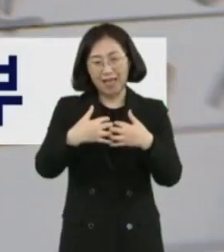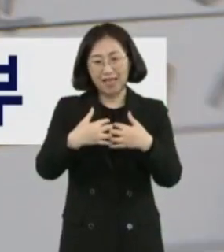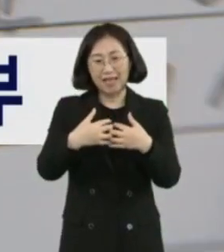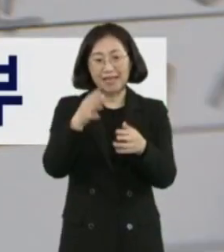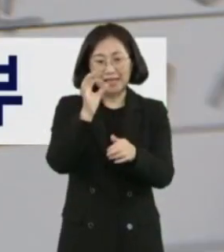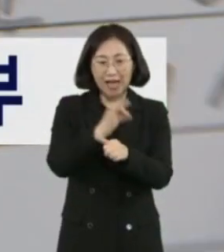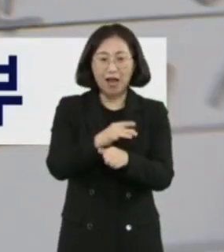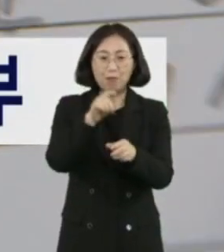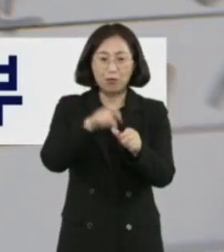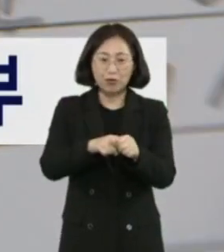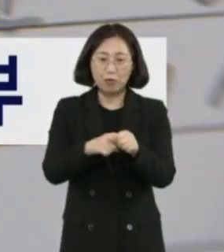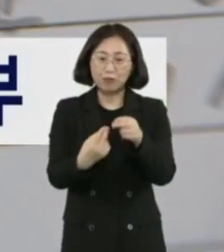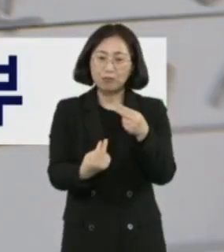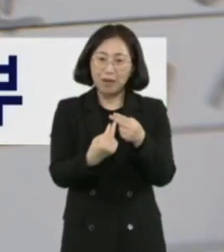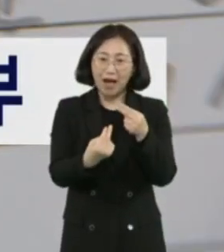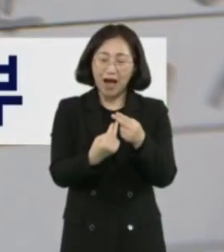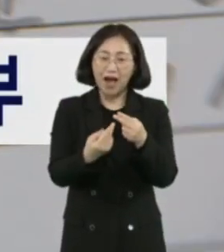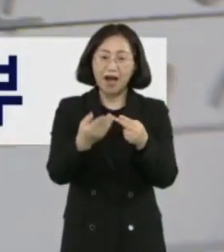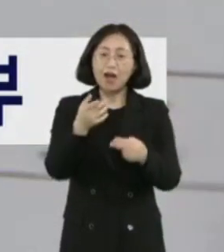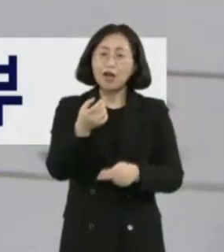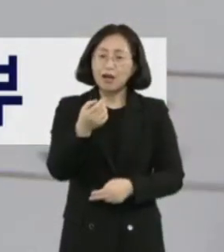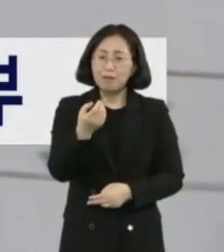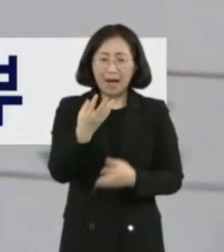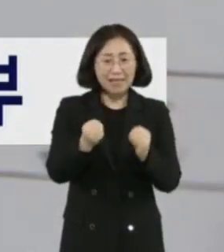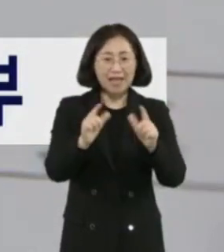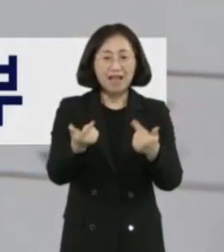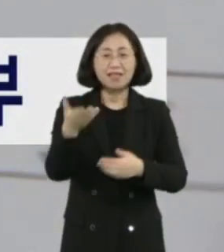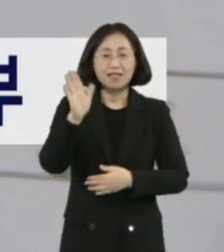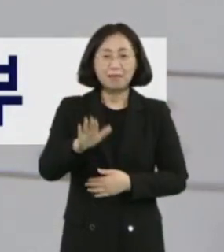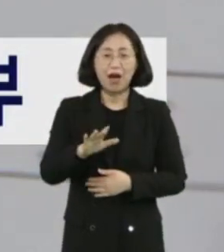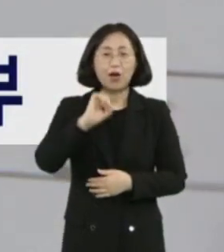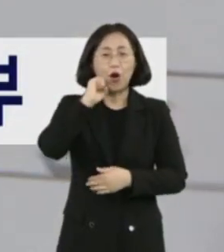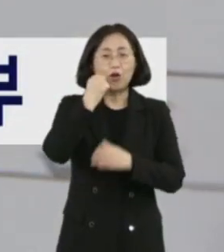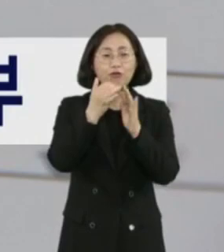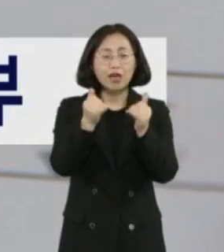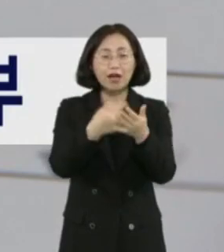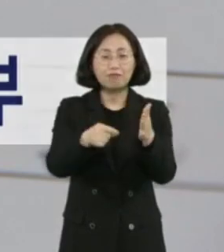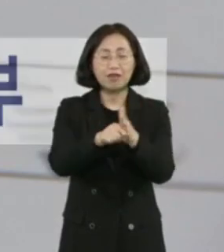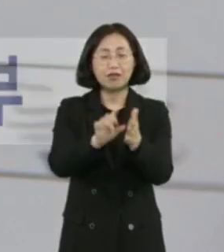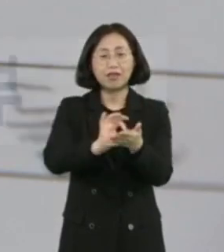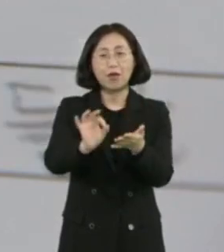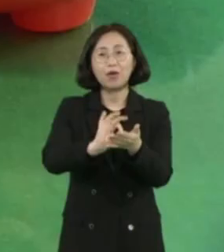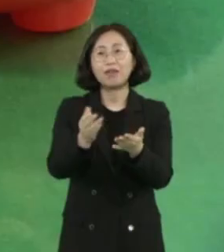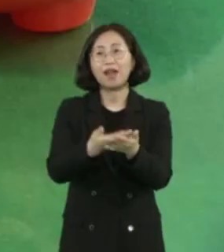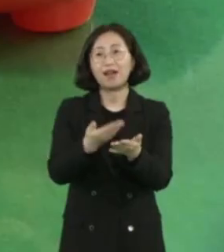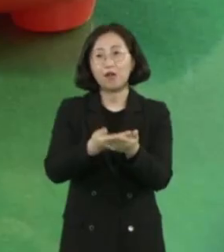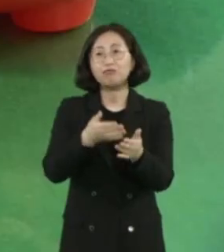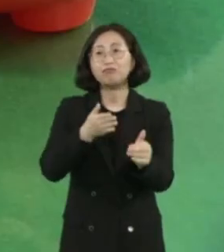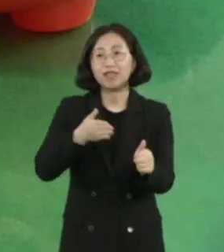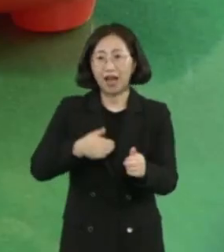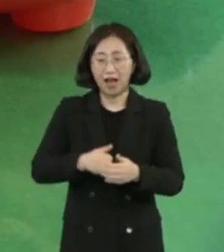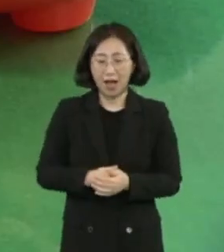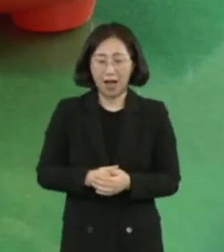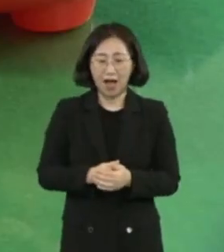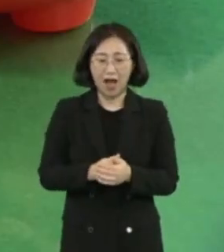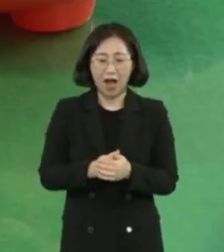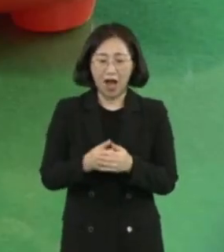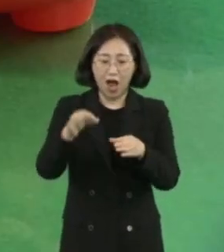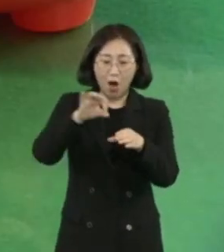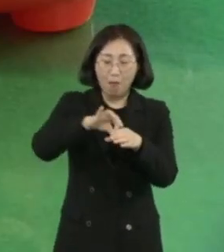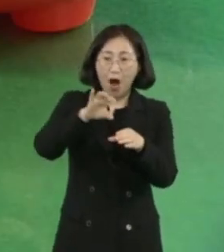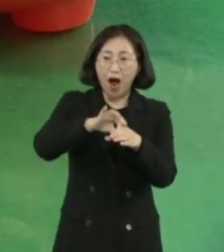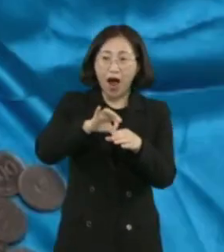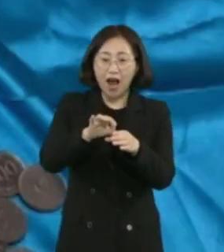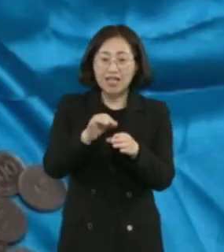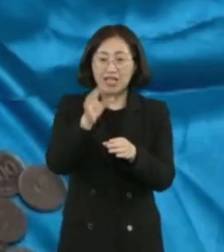용돈을 모았다며 조금밖에 안 되지만 어려운 사람을 위해 써달라는 당부가 담겼습니다. 고사리 손으로 모은 돼지